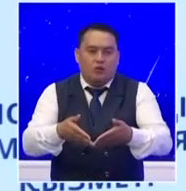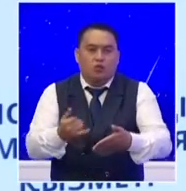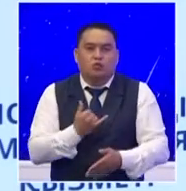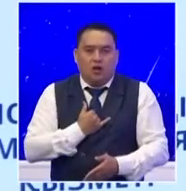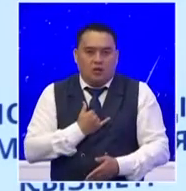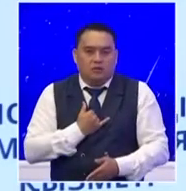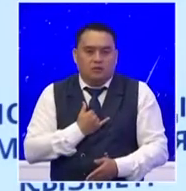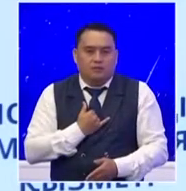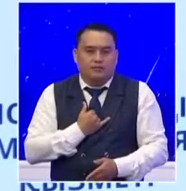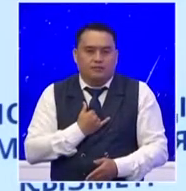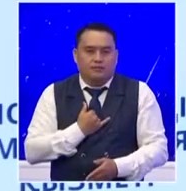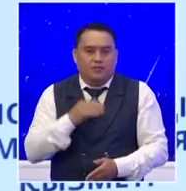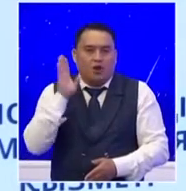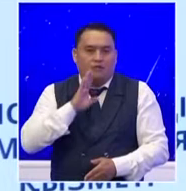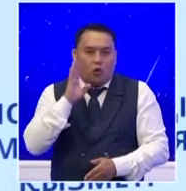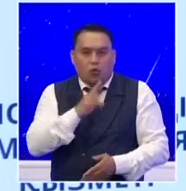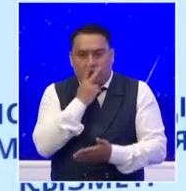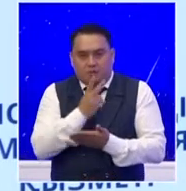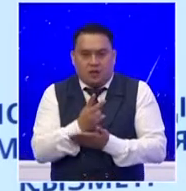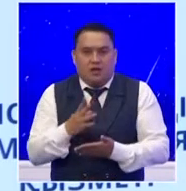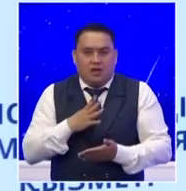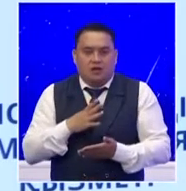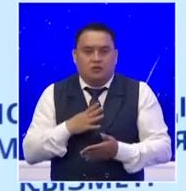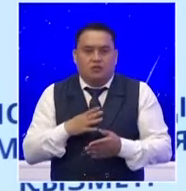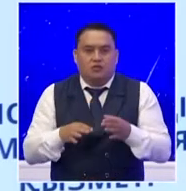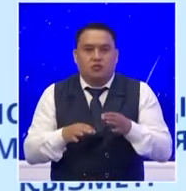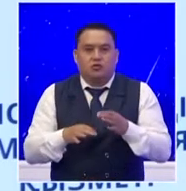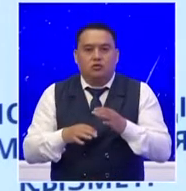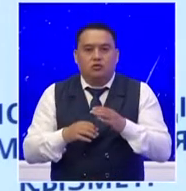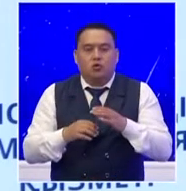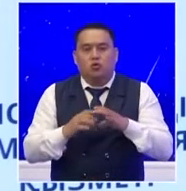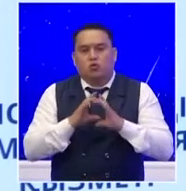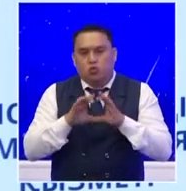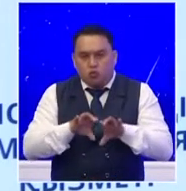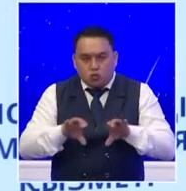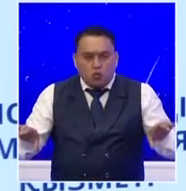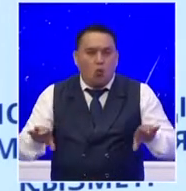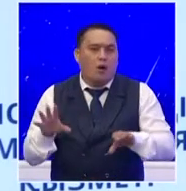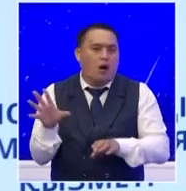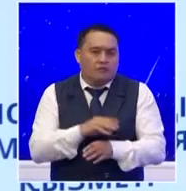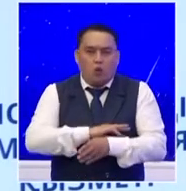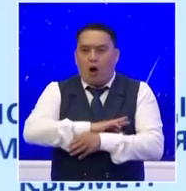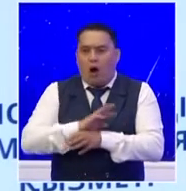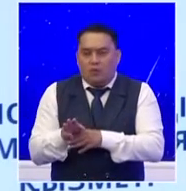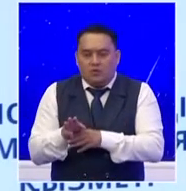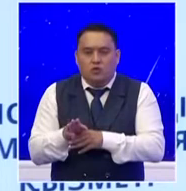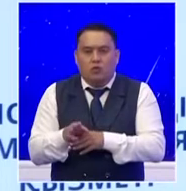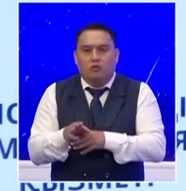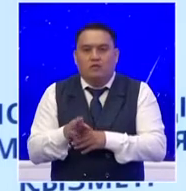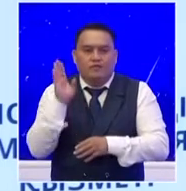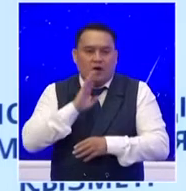каналы, воды, потом посмотрели, где трубчатые переходы почистили и так далее, то есть обеспечили максимальный, то есть